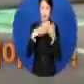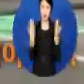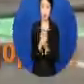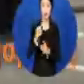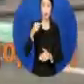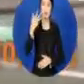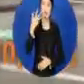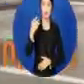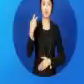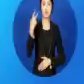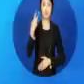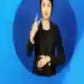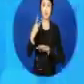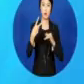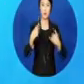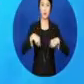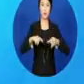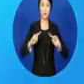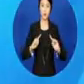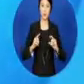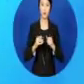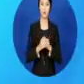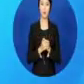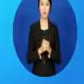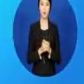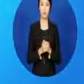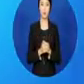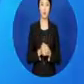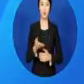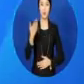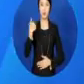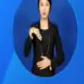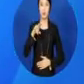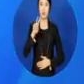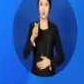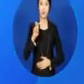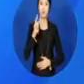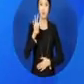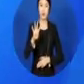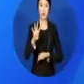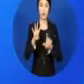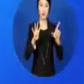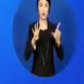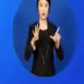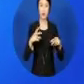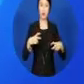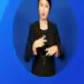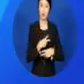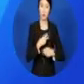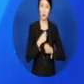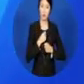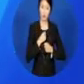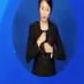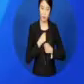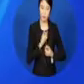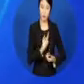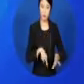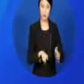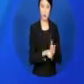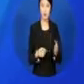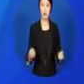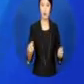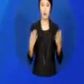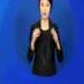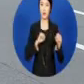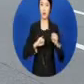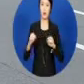182명이 활동하게 됩니다. 천안시가 지난 24일 추석을 맞이하여 교통질서 확립을 위한 캠페인 활동을